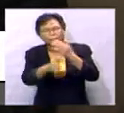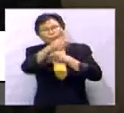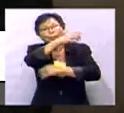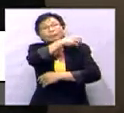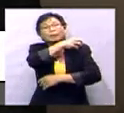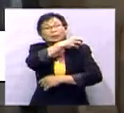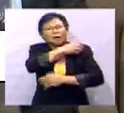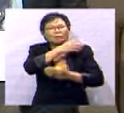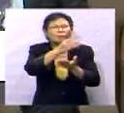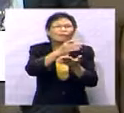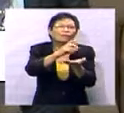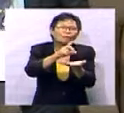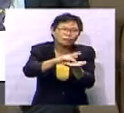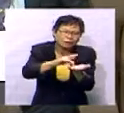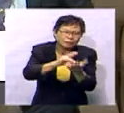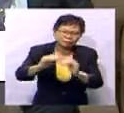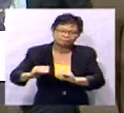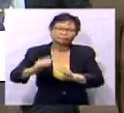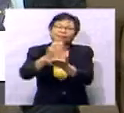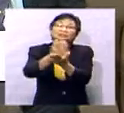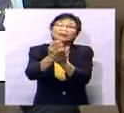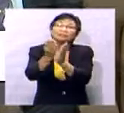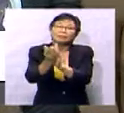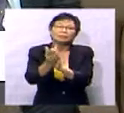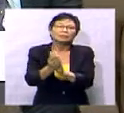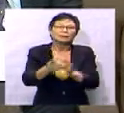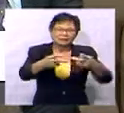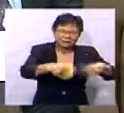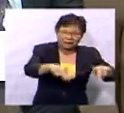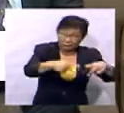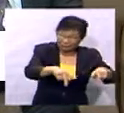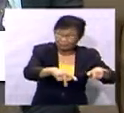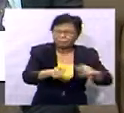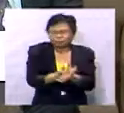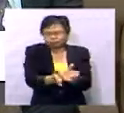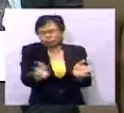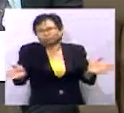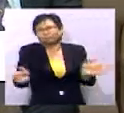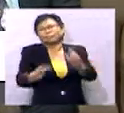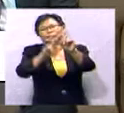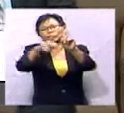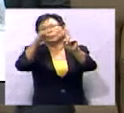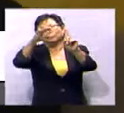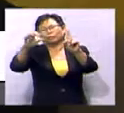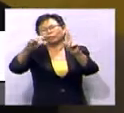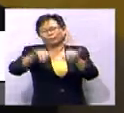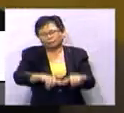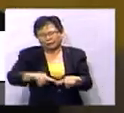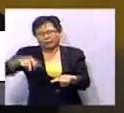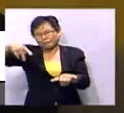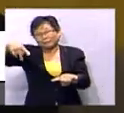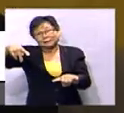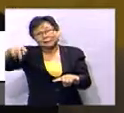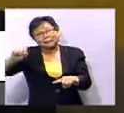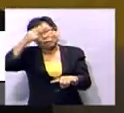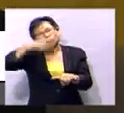secara berfasa. Menurut beliau, kawasan premis klinik juga akan diperluas kepada 1,400 kaki persegi